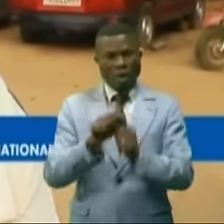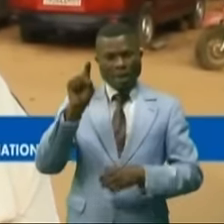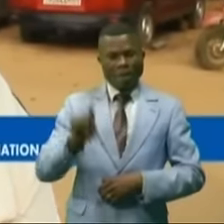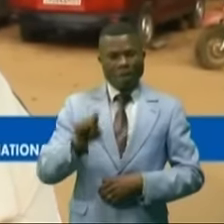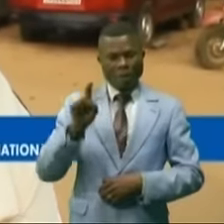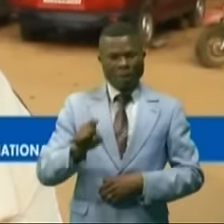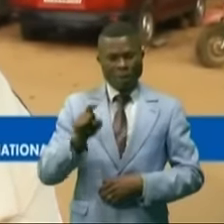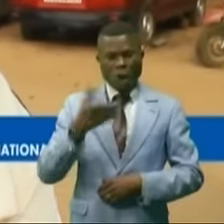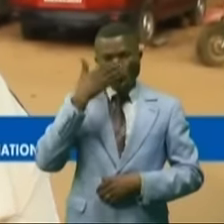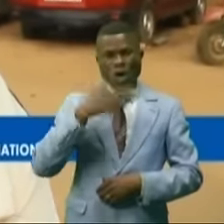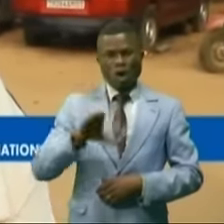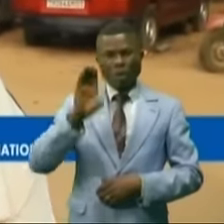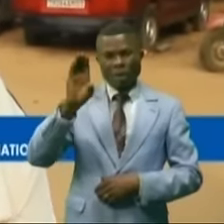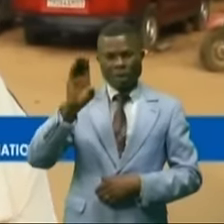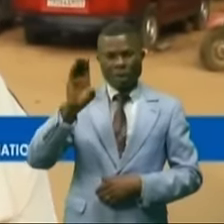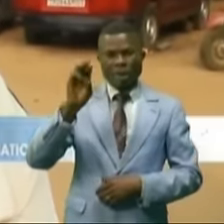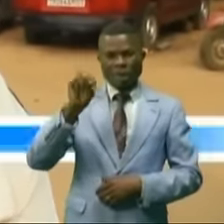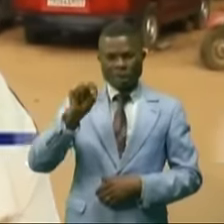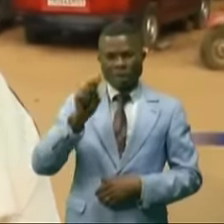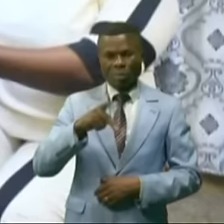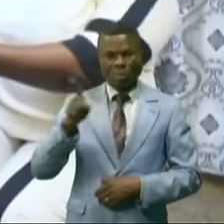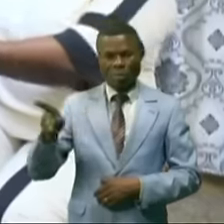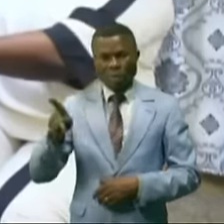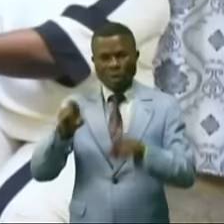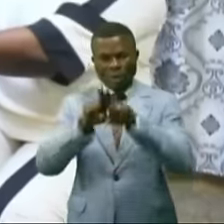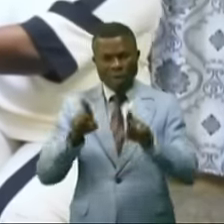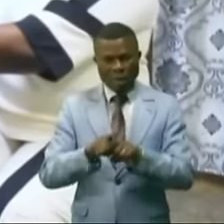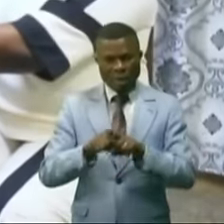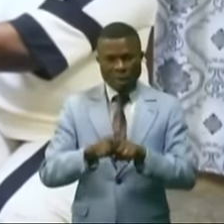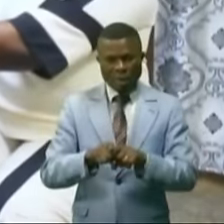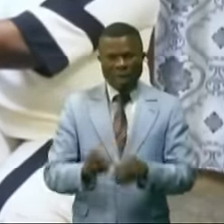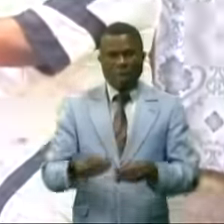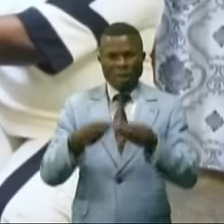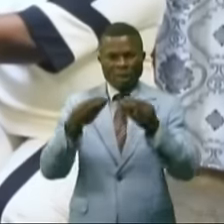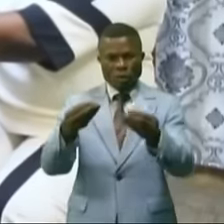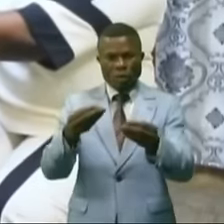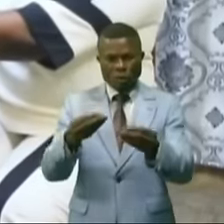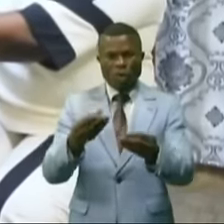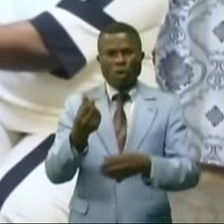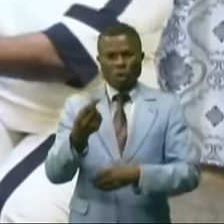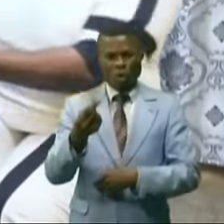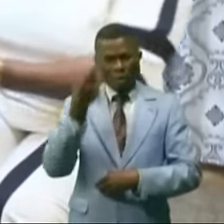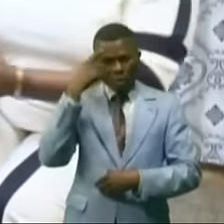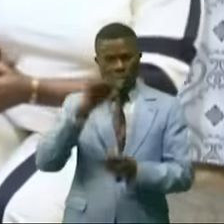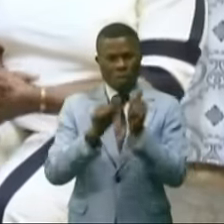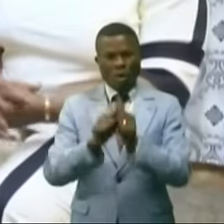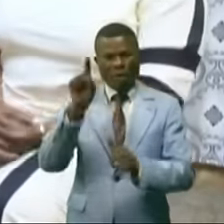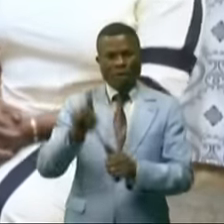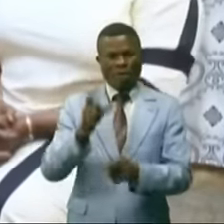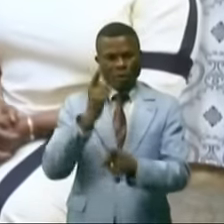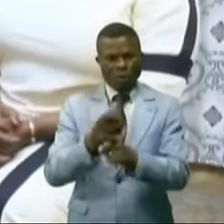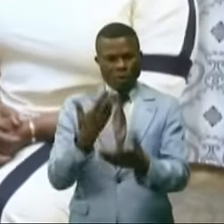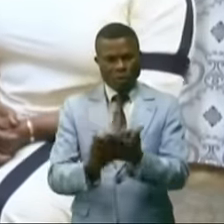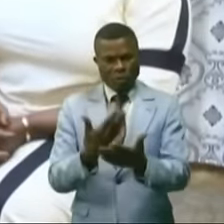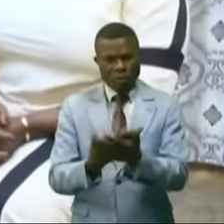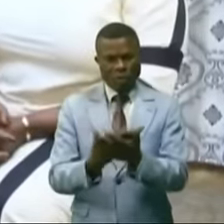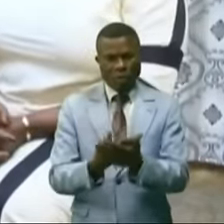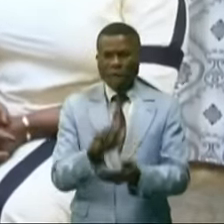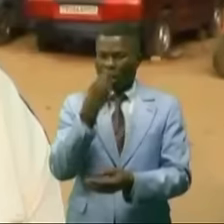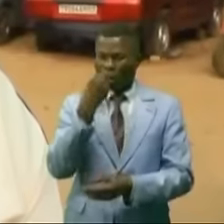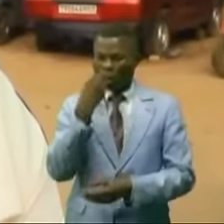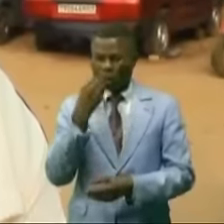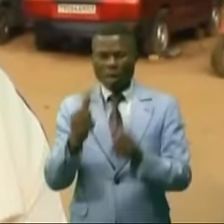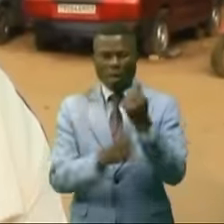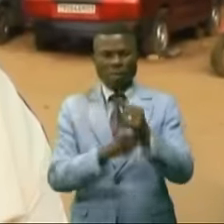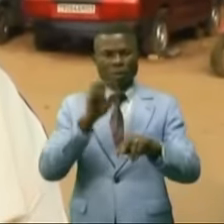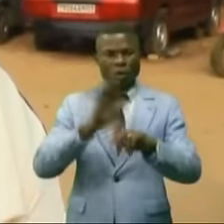du centre du CNPP. Et aussi, nous avons tenu remettre quand même une enveloppe par rapport aux besoins immédiats qui est de l'alimentation de